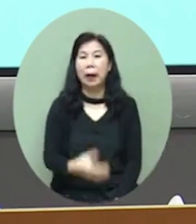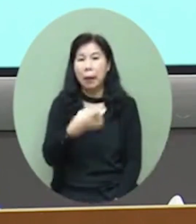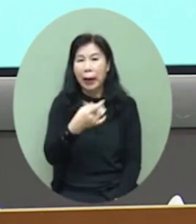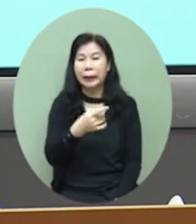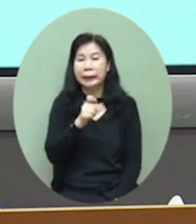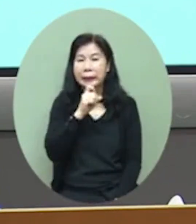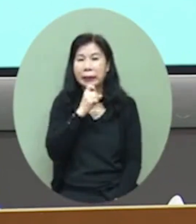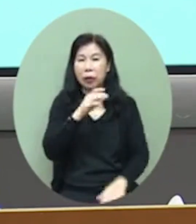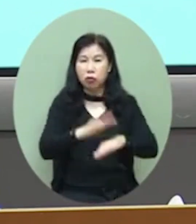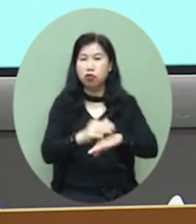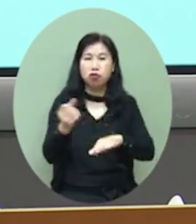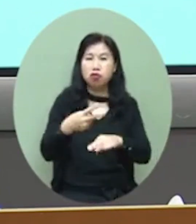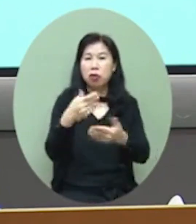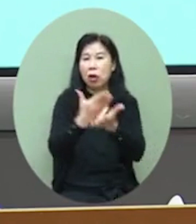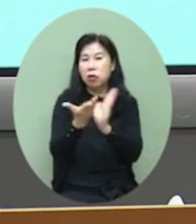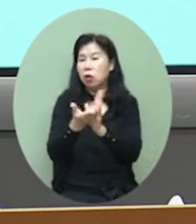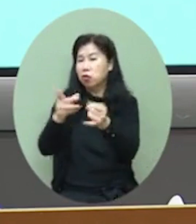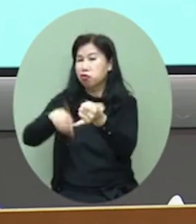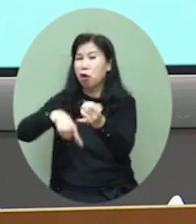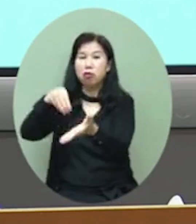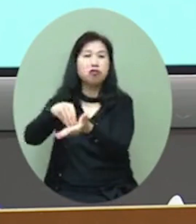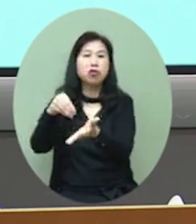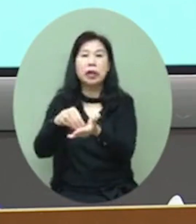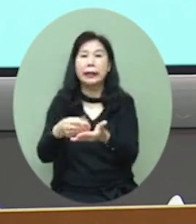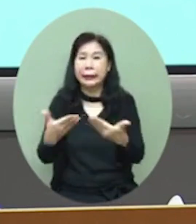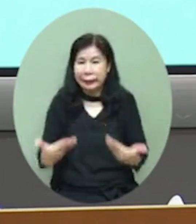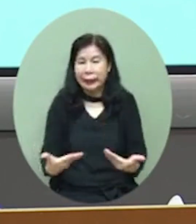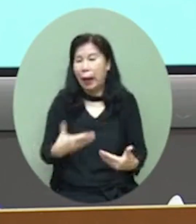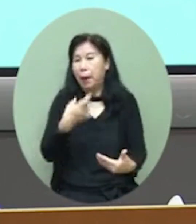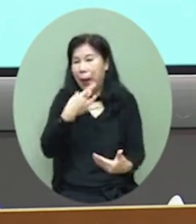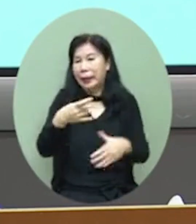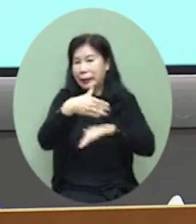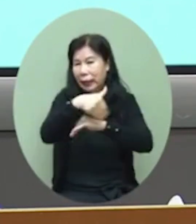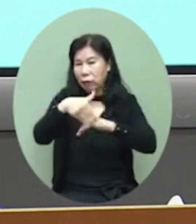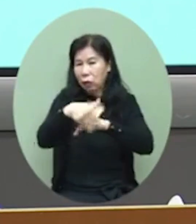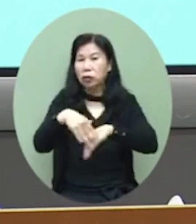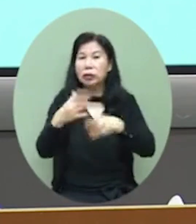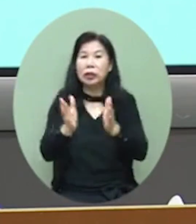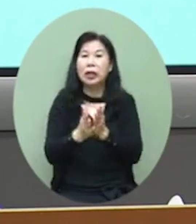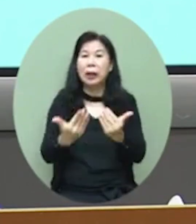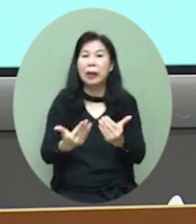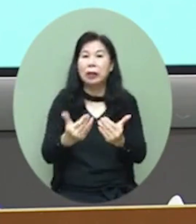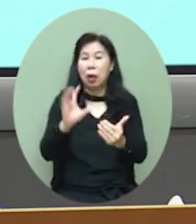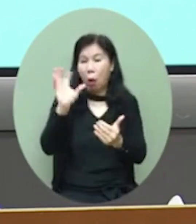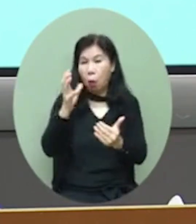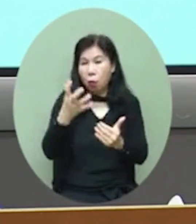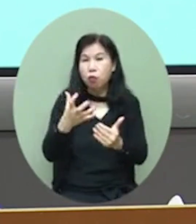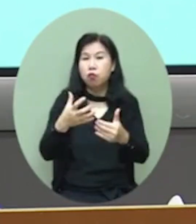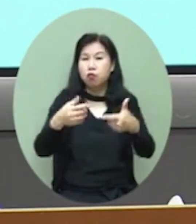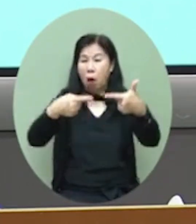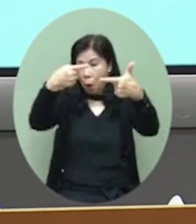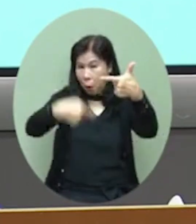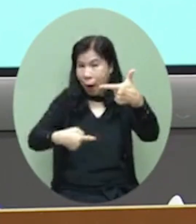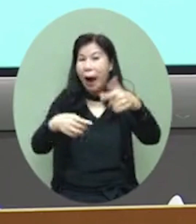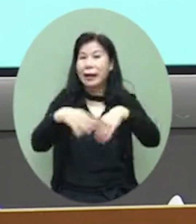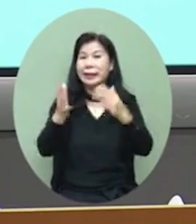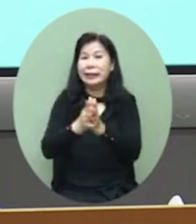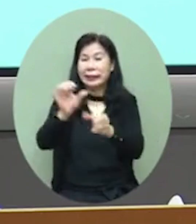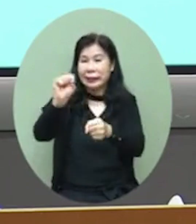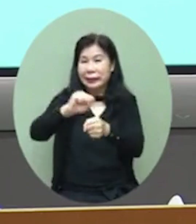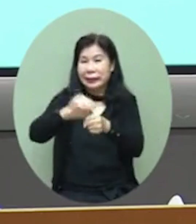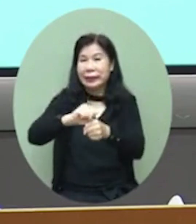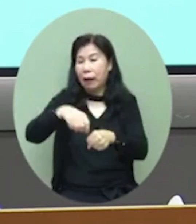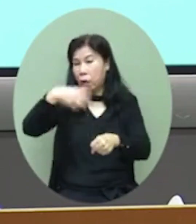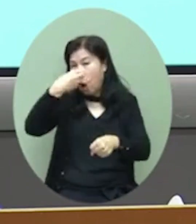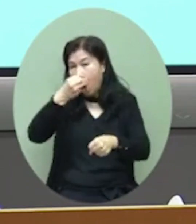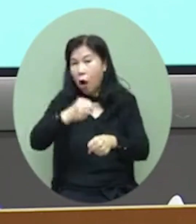未可以有而容许我们作任何的决定，所以在这个阶段是没有计划去将黄码去扩展到去本